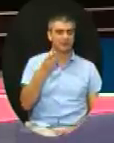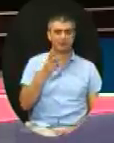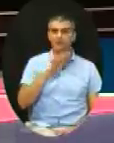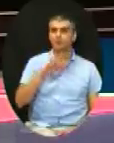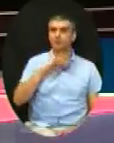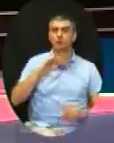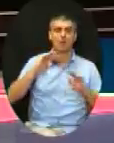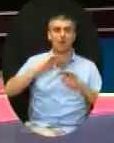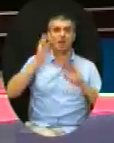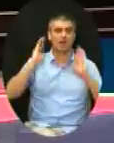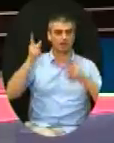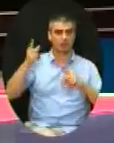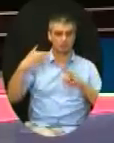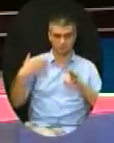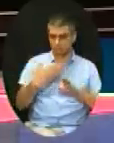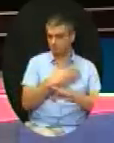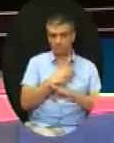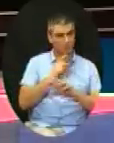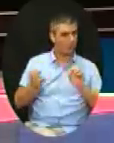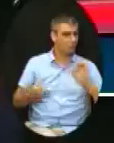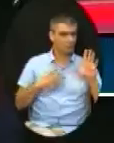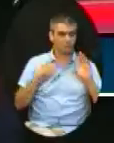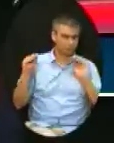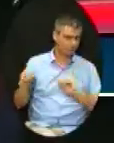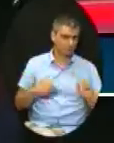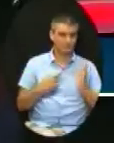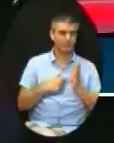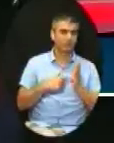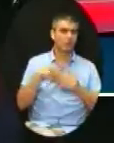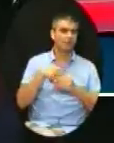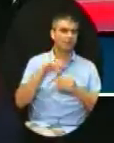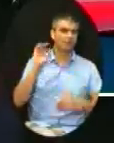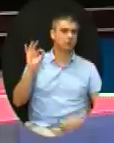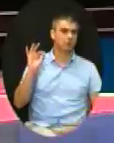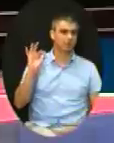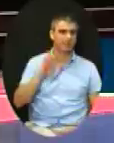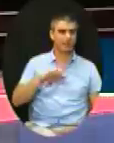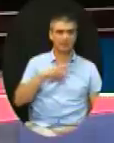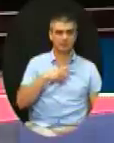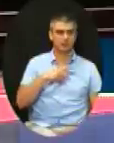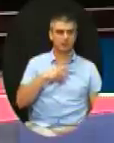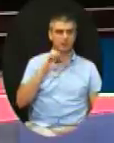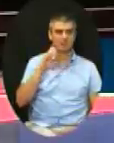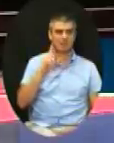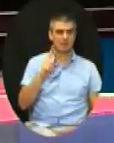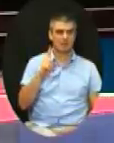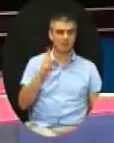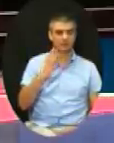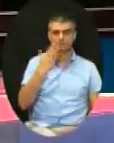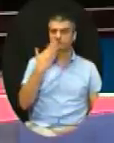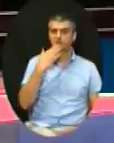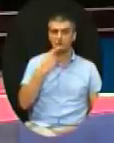הר חברון, מעבר פנימי, לא מגורשים, עברו מסיבות פנימיות שלהם לאזור E1